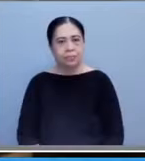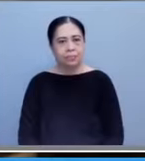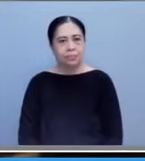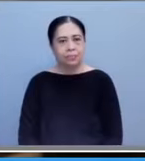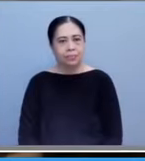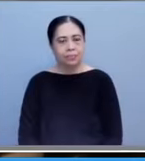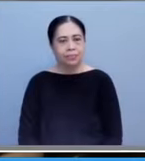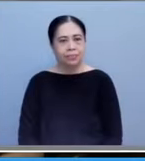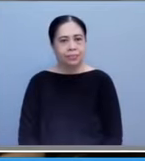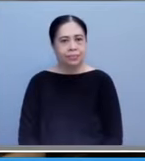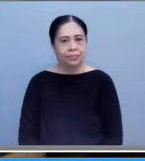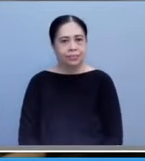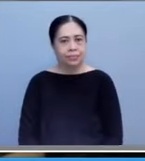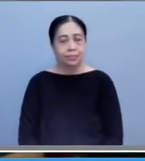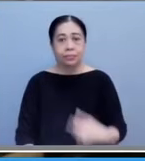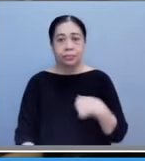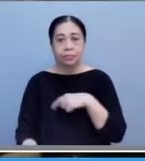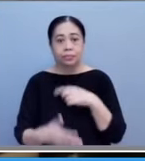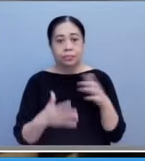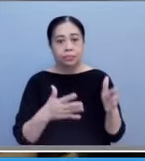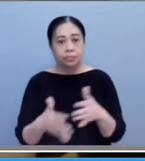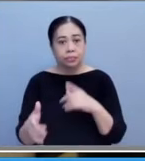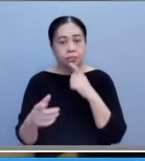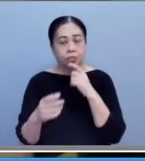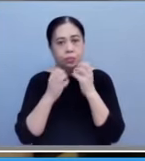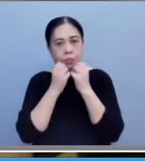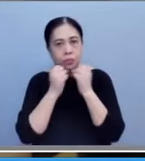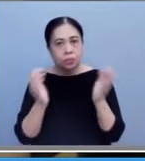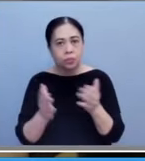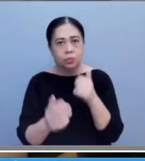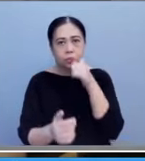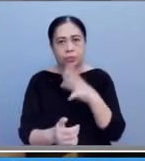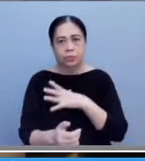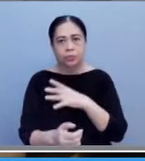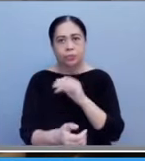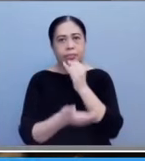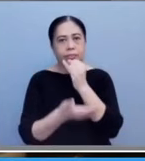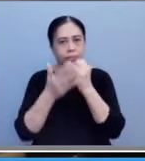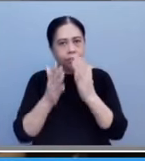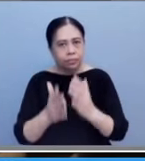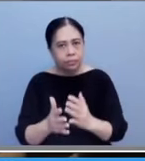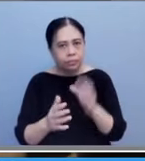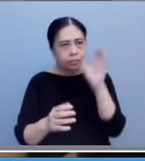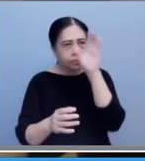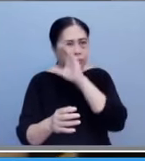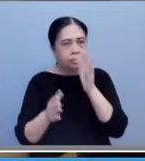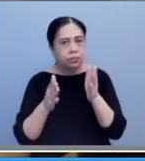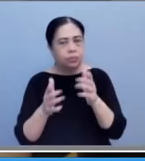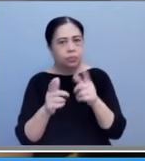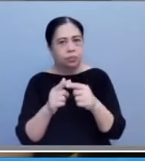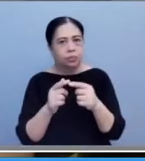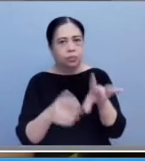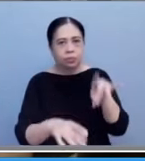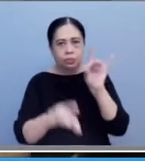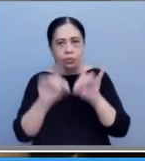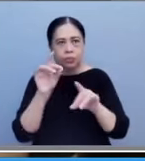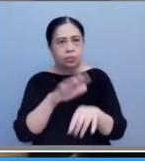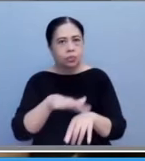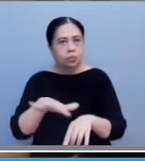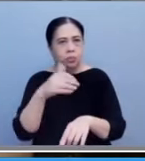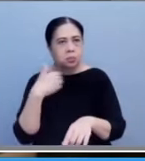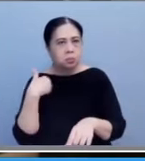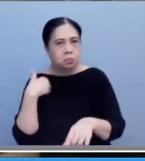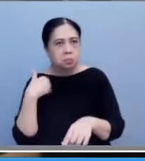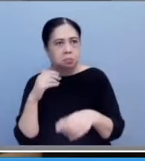Our plan is really to harness women artists and find a way to discover those who are not yet